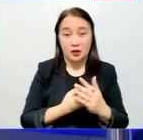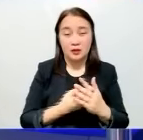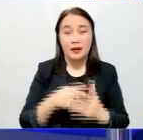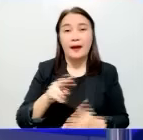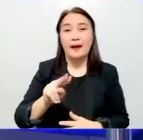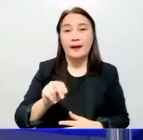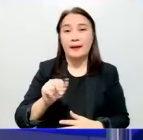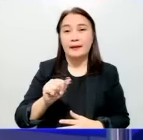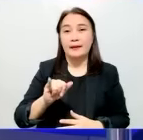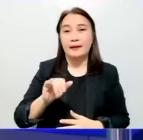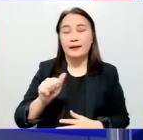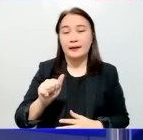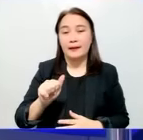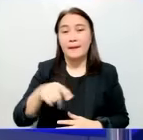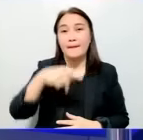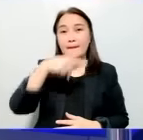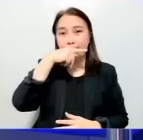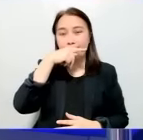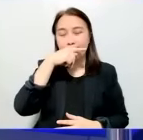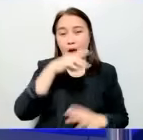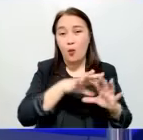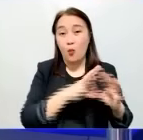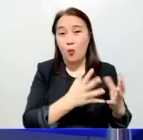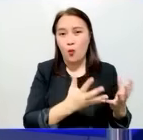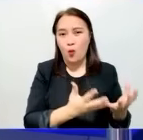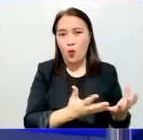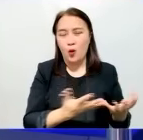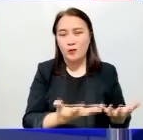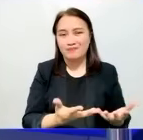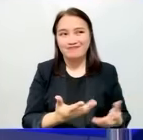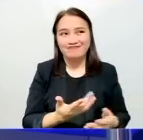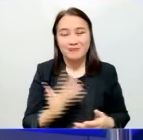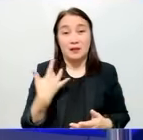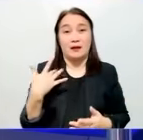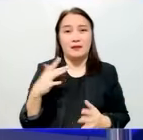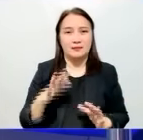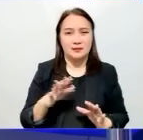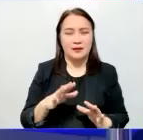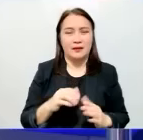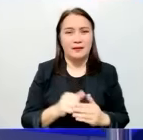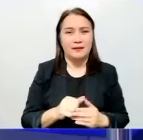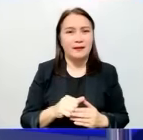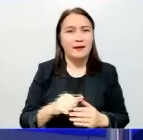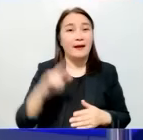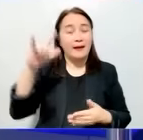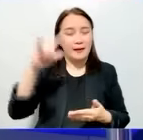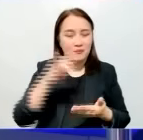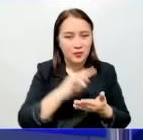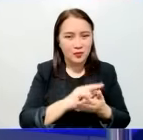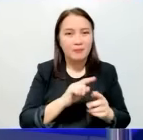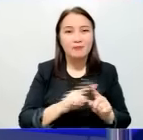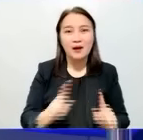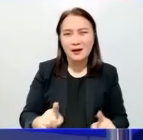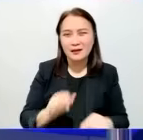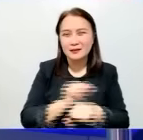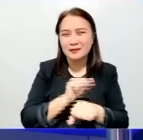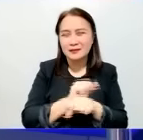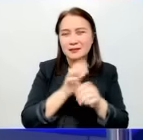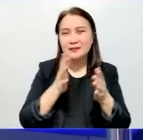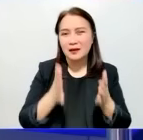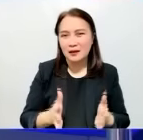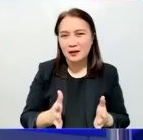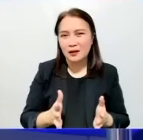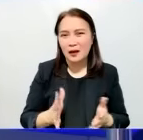bilang world-class na airport. Pero nangangambang mawala ng trabaho ang mga empleyado at ang posibleng epekto nito sa pamasahe.